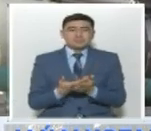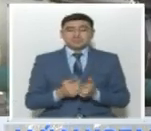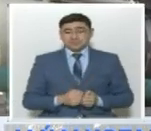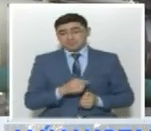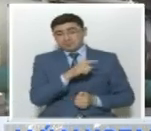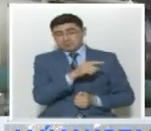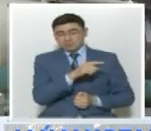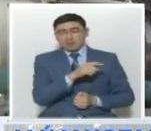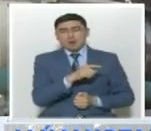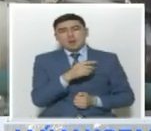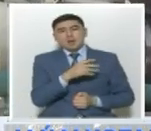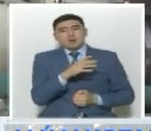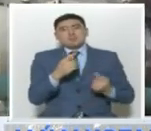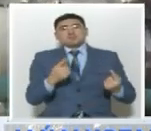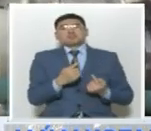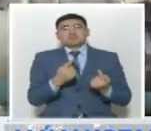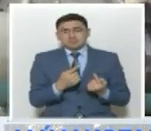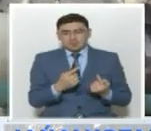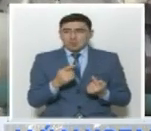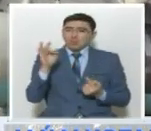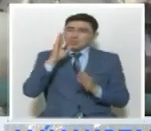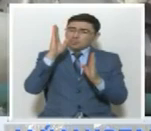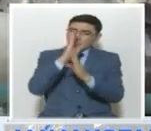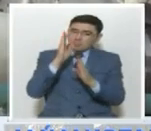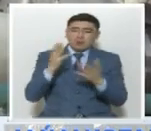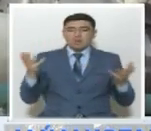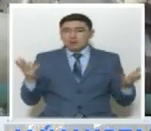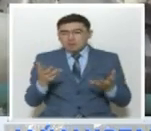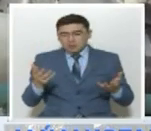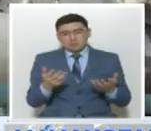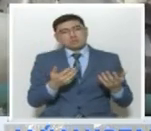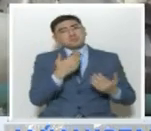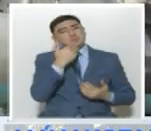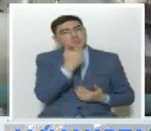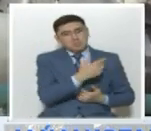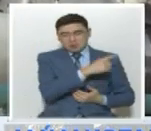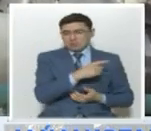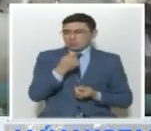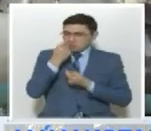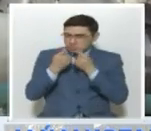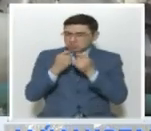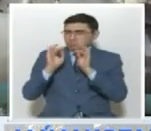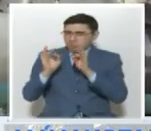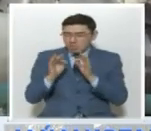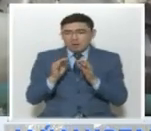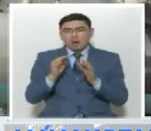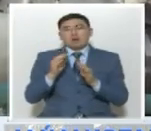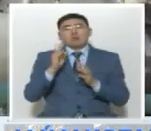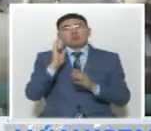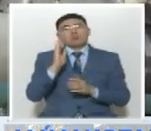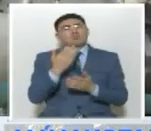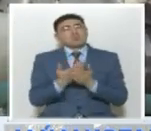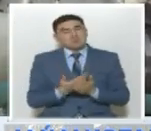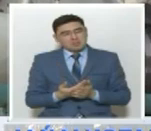кісіден біз көбінесе не сұраймыз? Көбінесе ауа райы қандай болады, ауа райын бізге көбінесе айтып беріп отырады. Және де